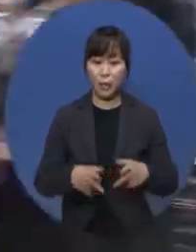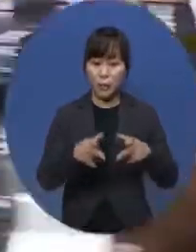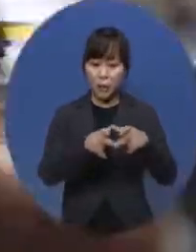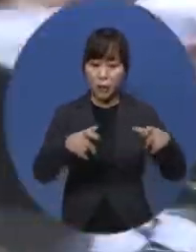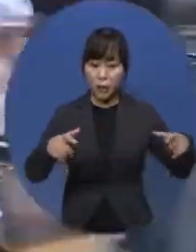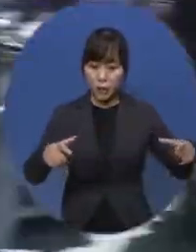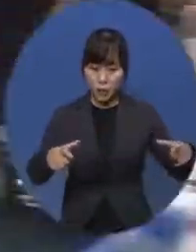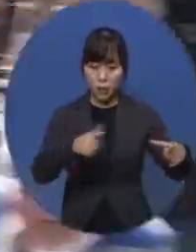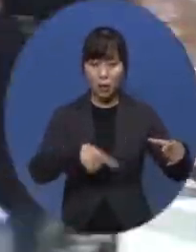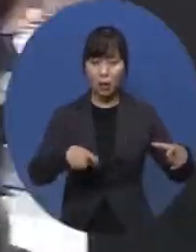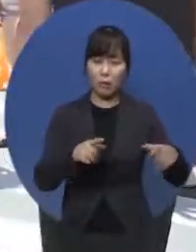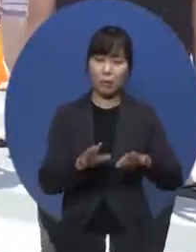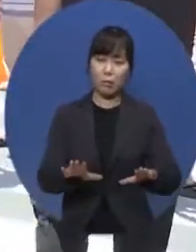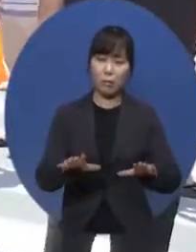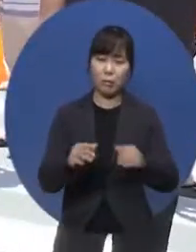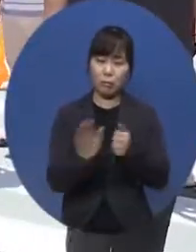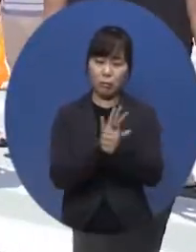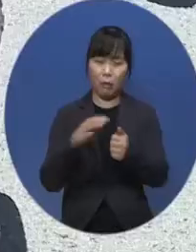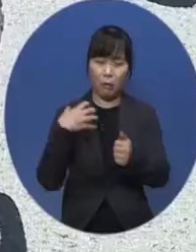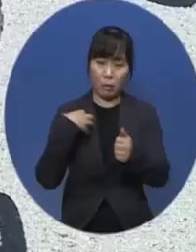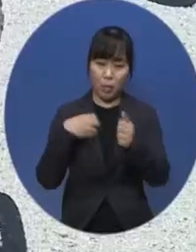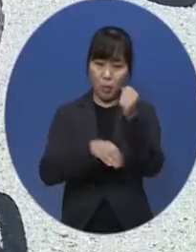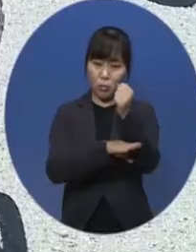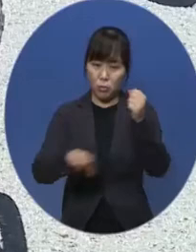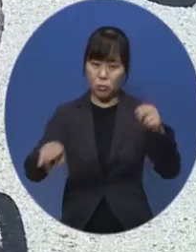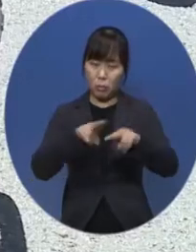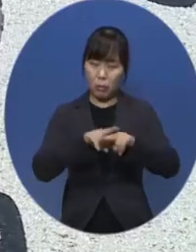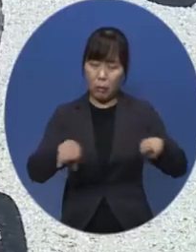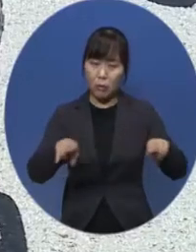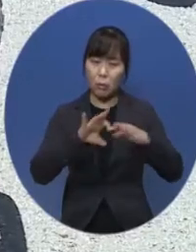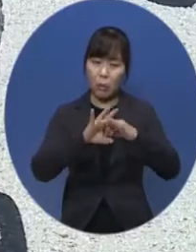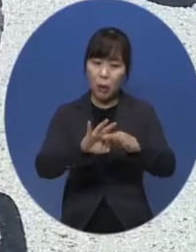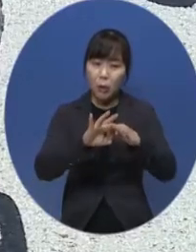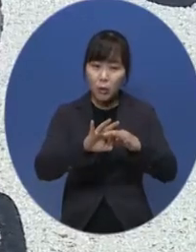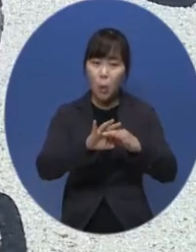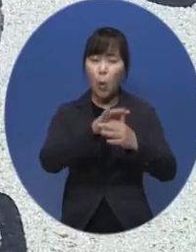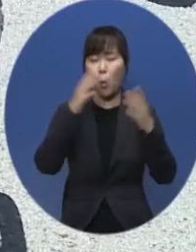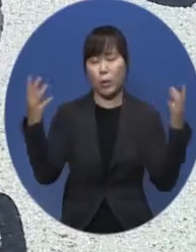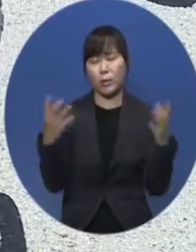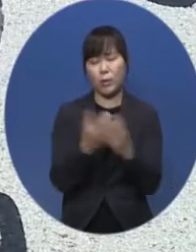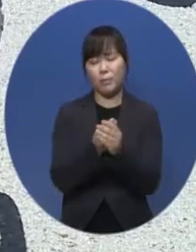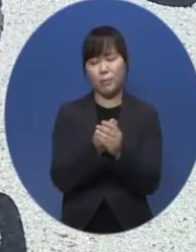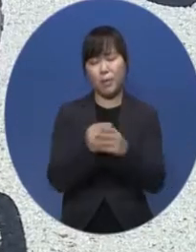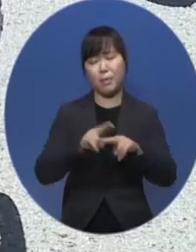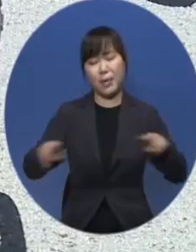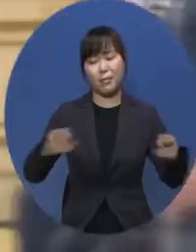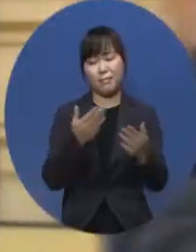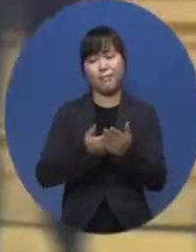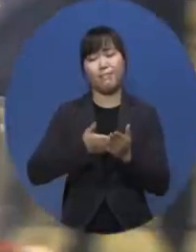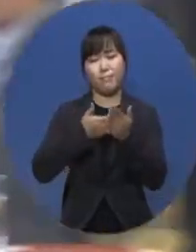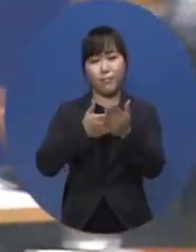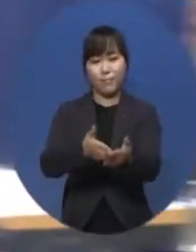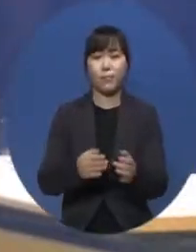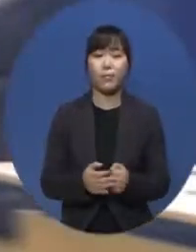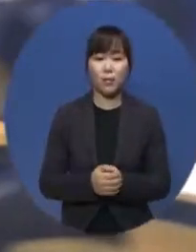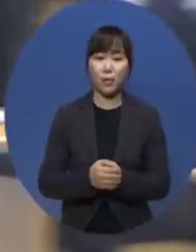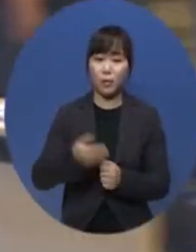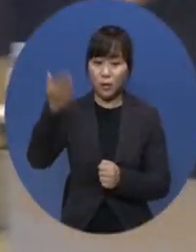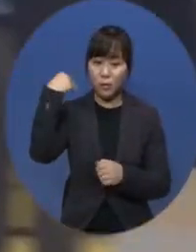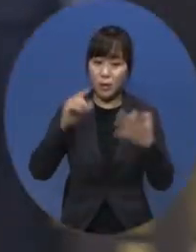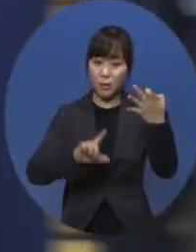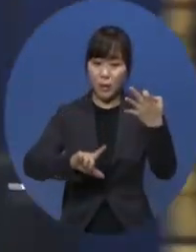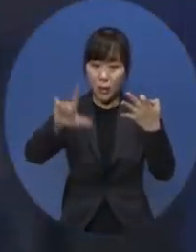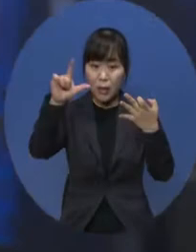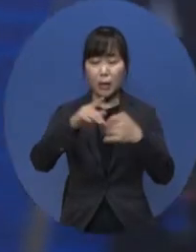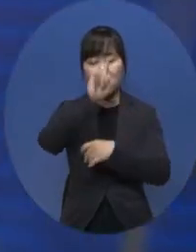장애계가 불완전한 부양 의무자 기준 폐지에 대해 완전한 폐지를 촉구하고 나섰습니다. 지난